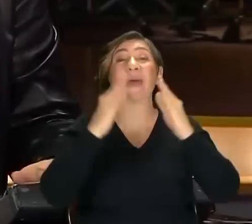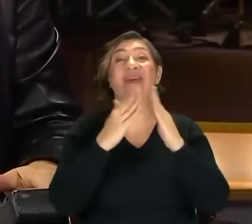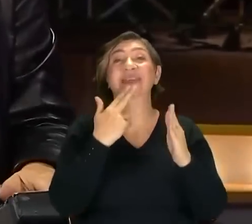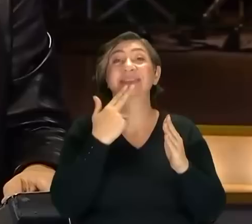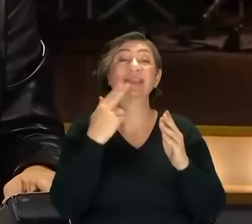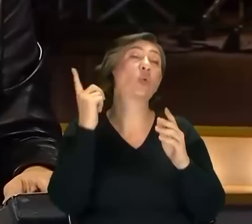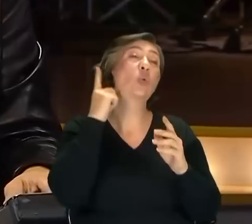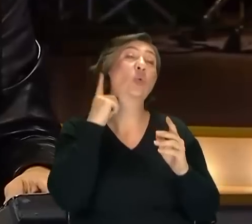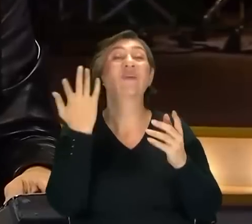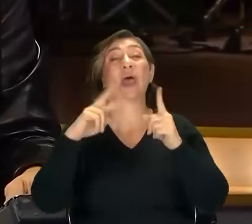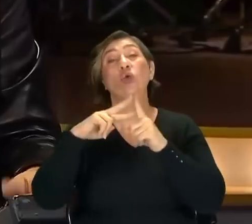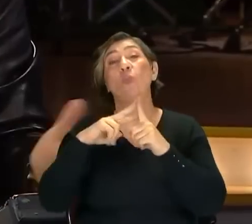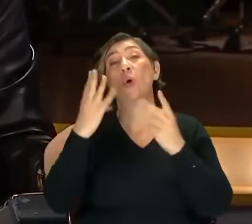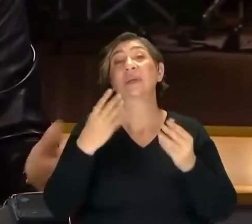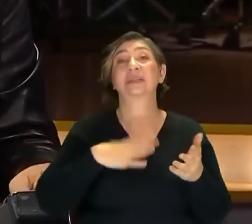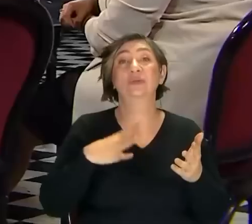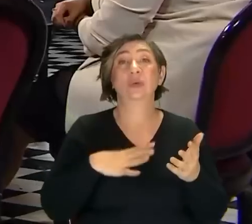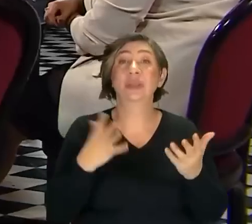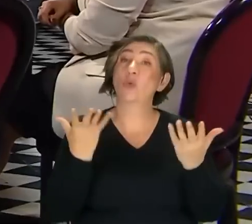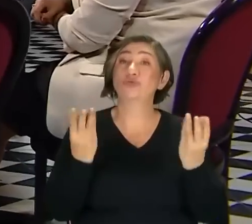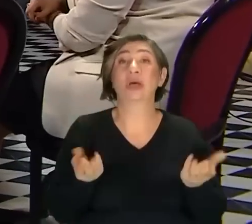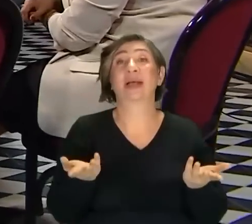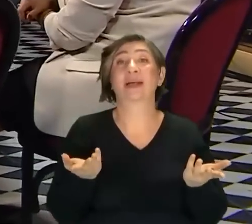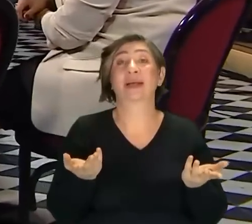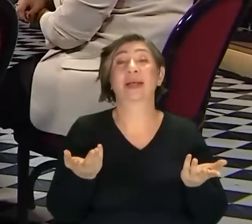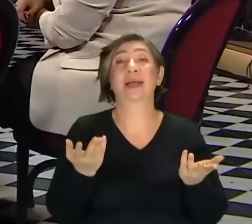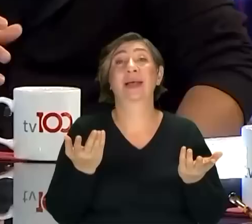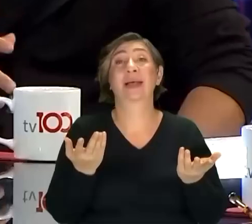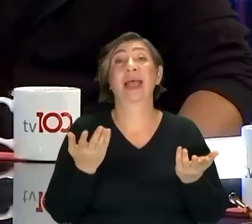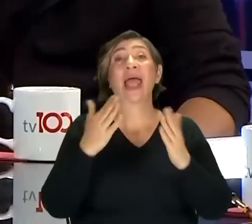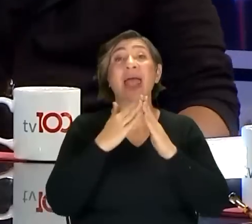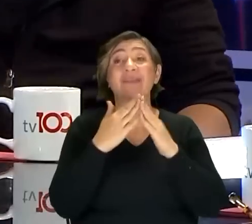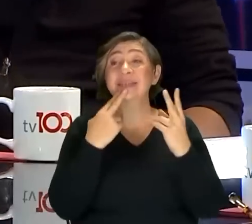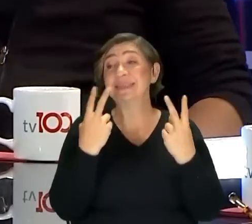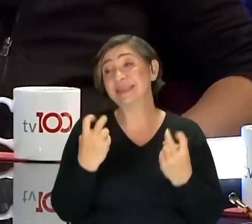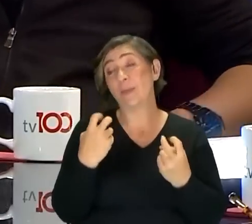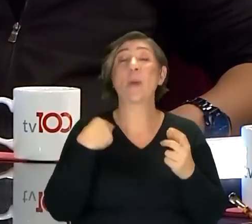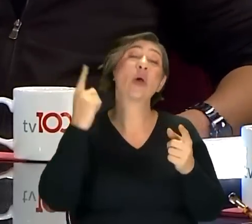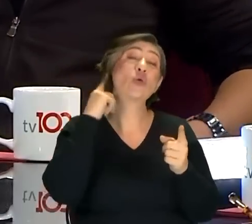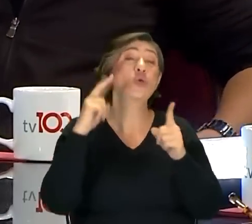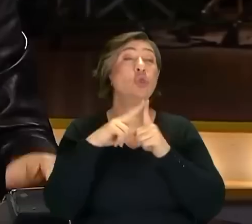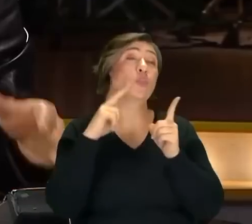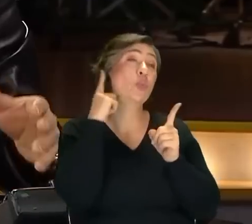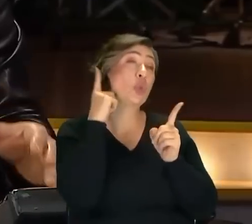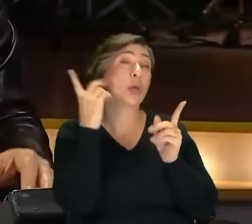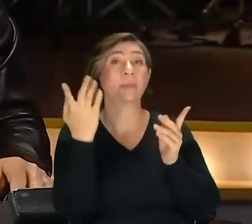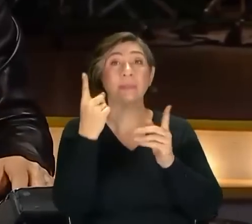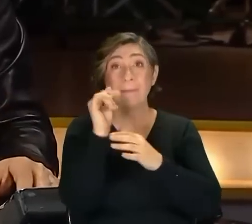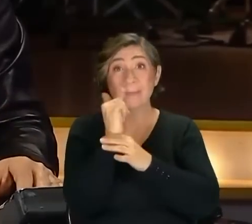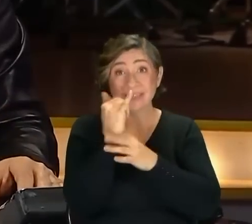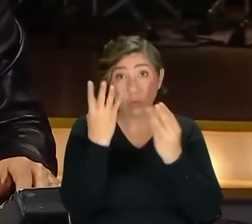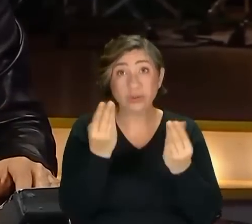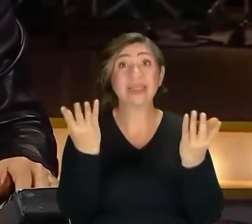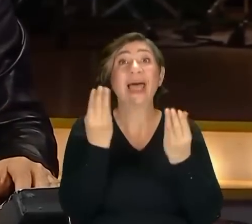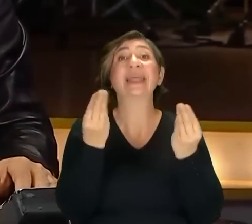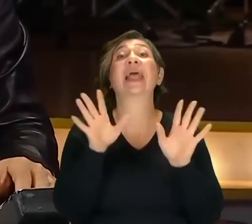kızı influencer ya da youtuber olmak istiyor. Ne yapacağız abi? Şimdi ama tabii gösterilen... Ev kızıyım, youtuberım. Bu nedir lan? Bir meslek olsa daha